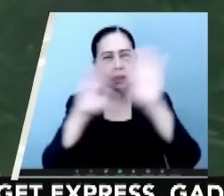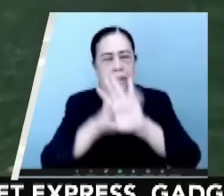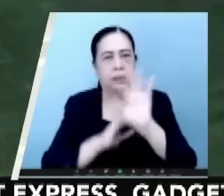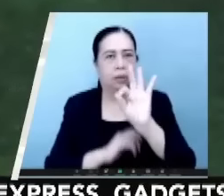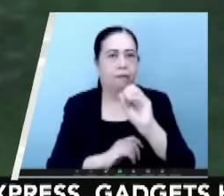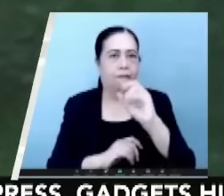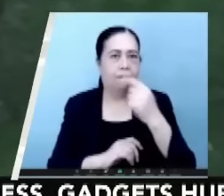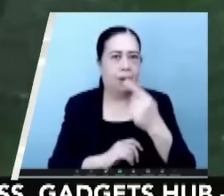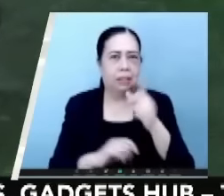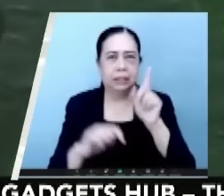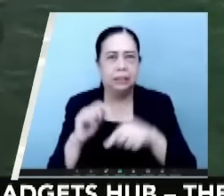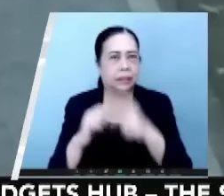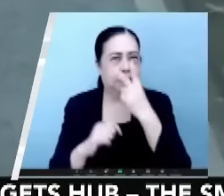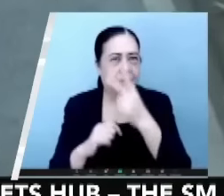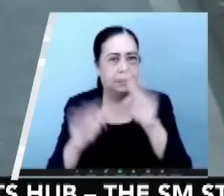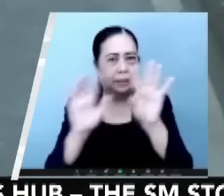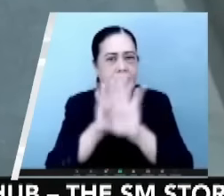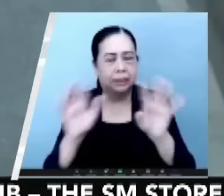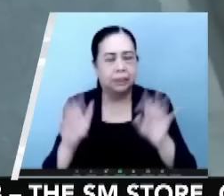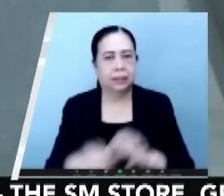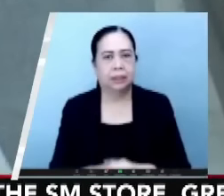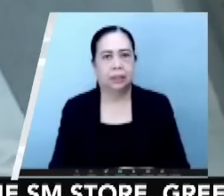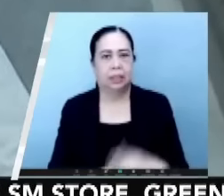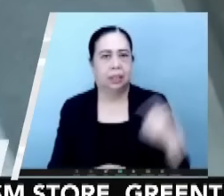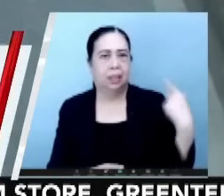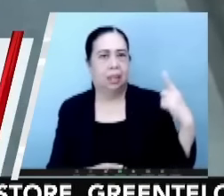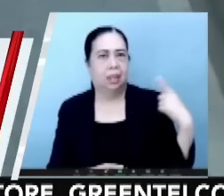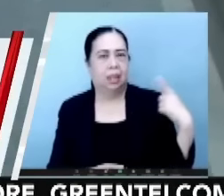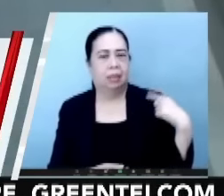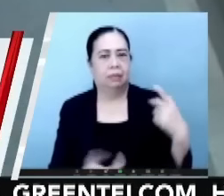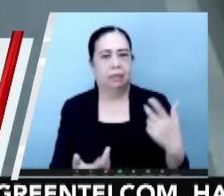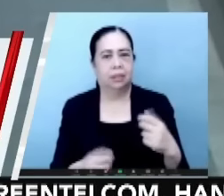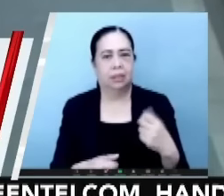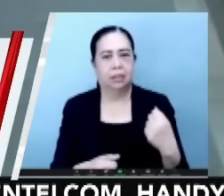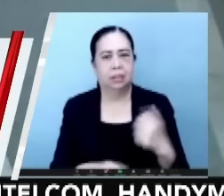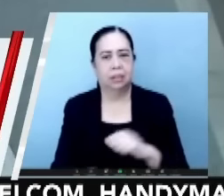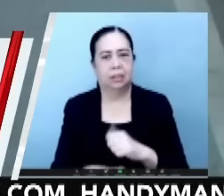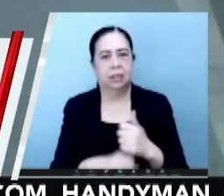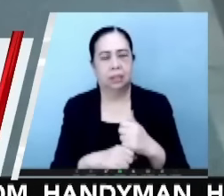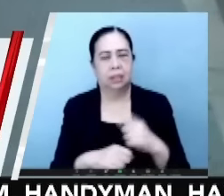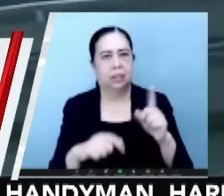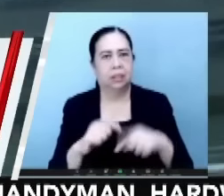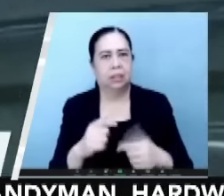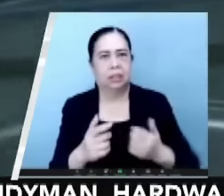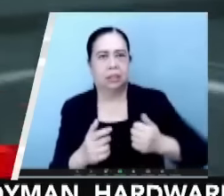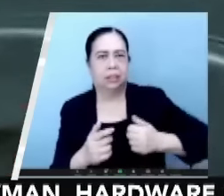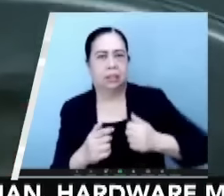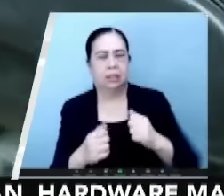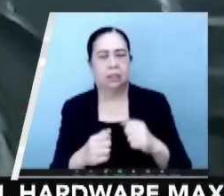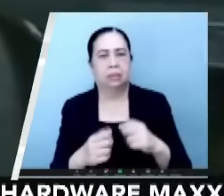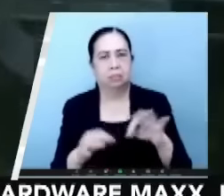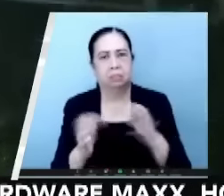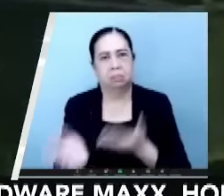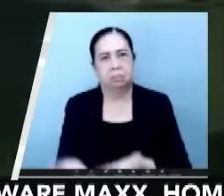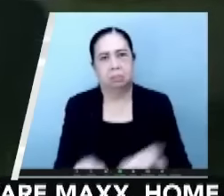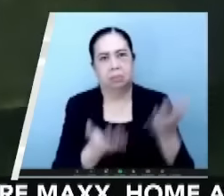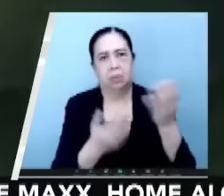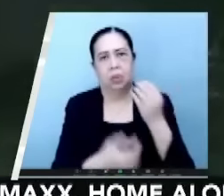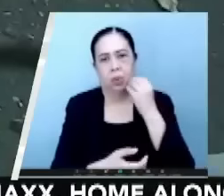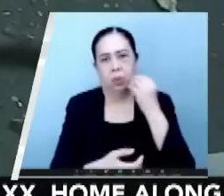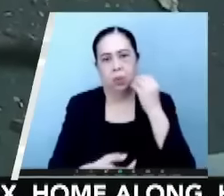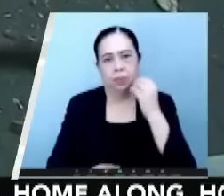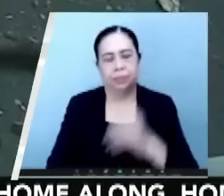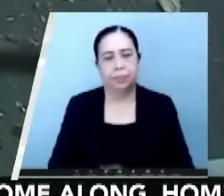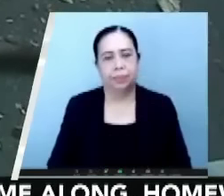Saan silang sugatan? Left arm po. Hindi na po naiinindindi. Basta po sila para po siguro na makauwi po sila sa pamilya po nila. Agad pinutol ng